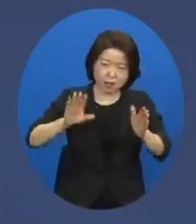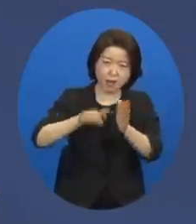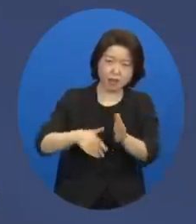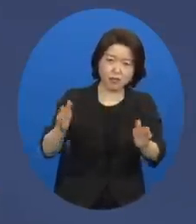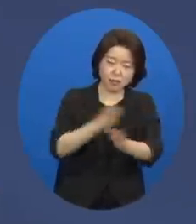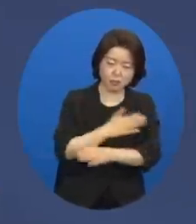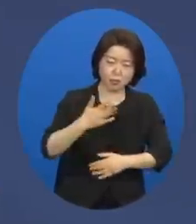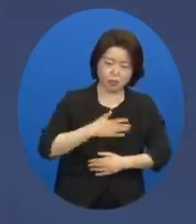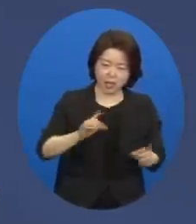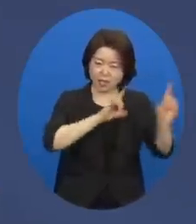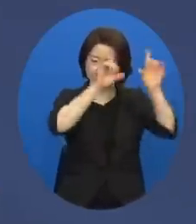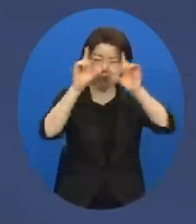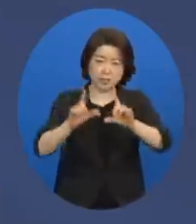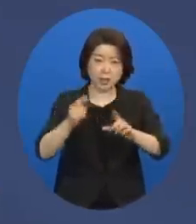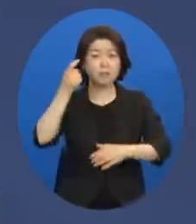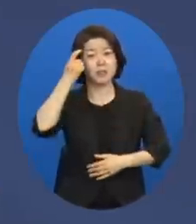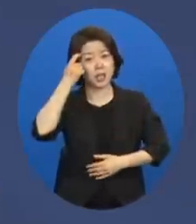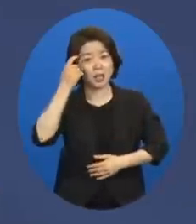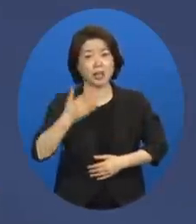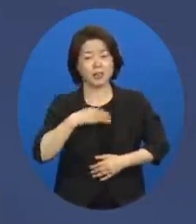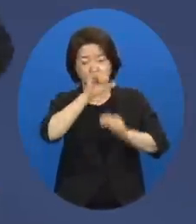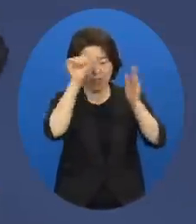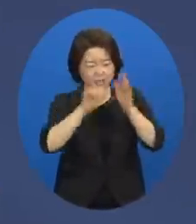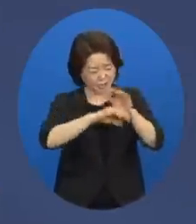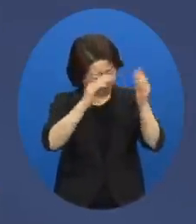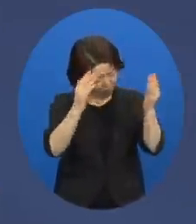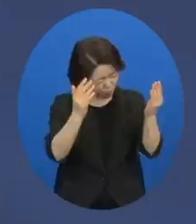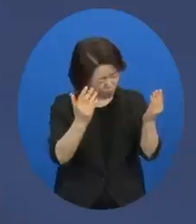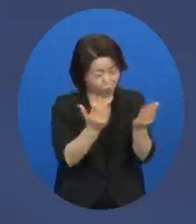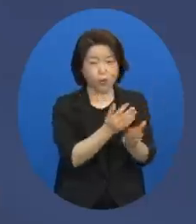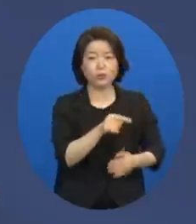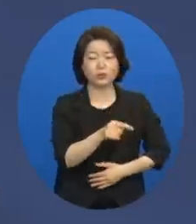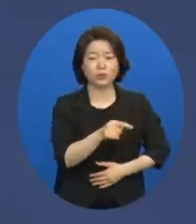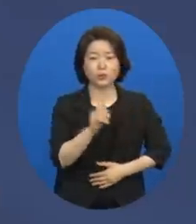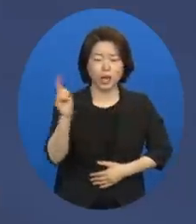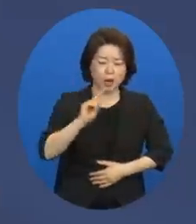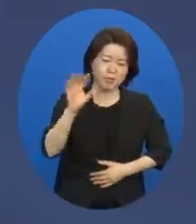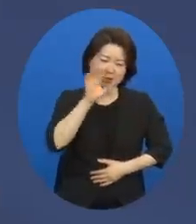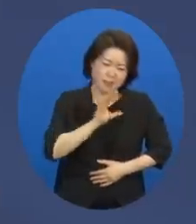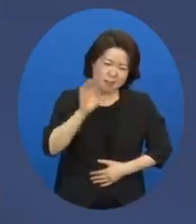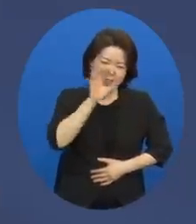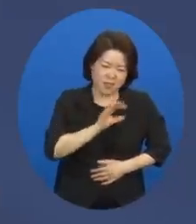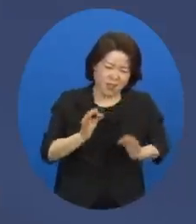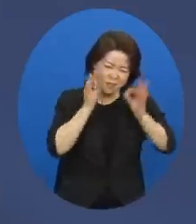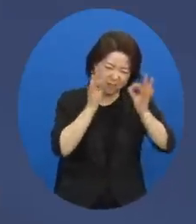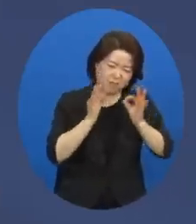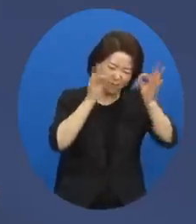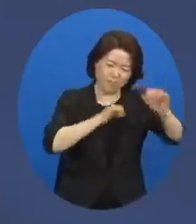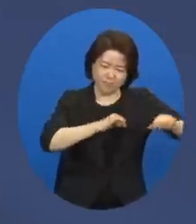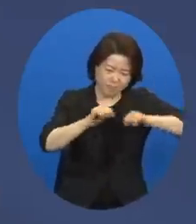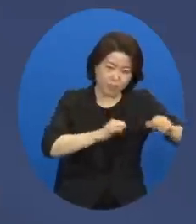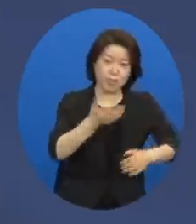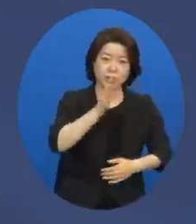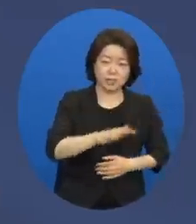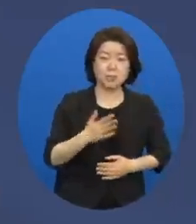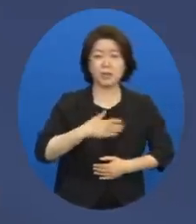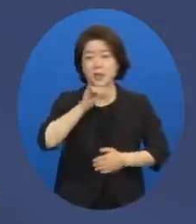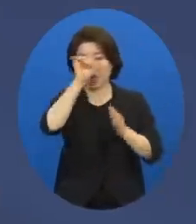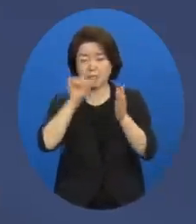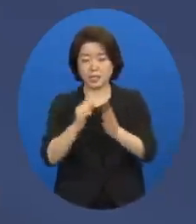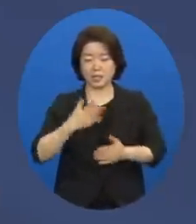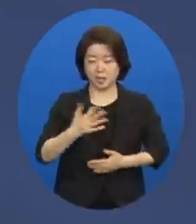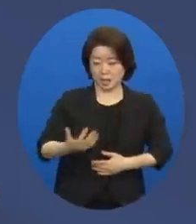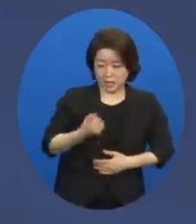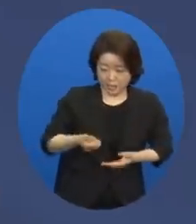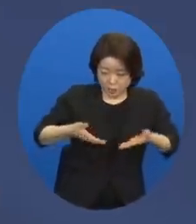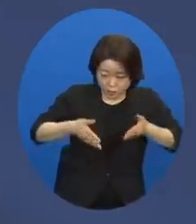나의 삶이라고 생각한 내 인생 전부 아무리 갈고 닦고 무슨 짓을 해도 우리의 인생은 내가 가지고